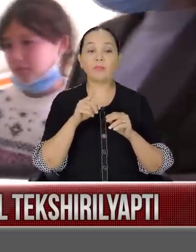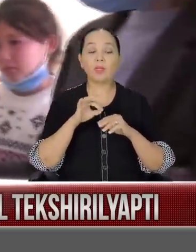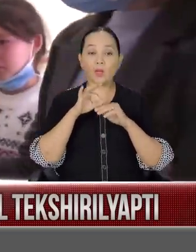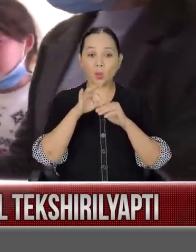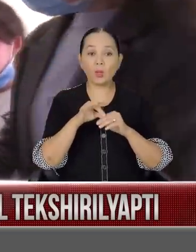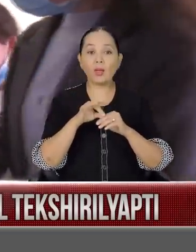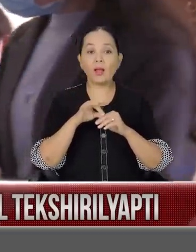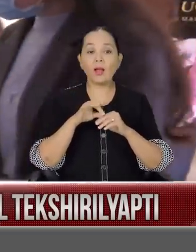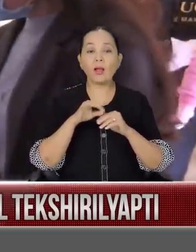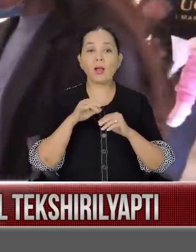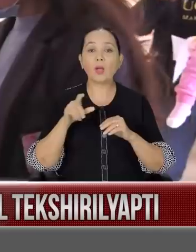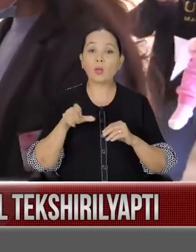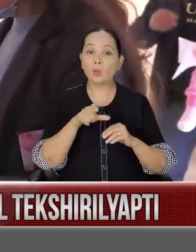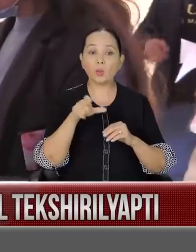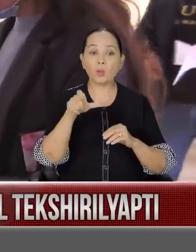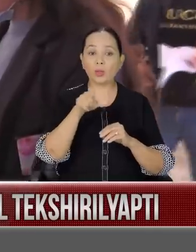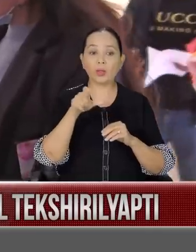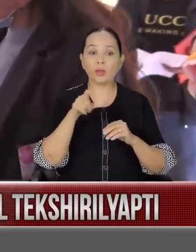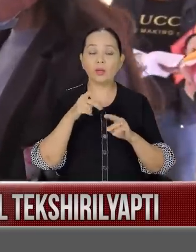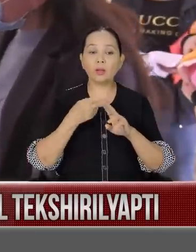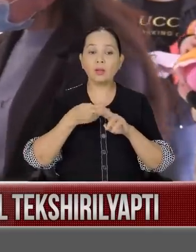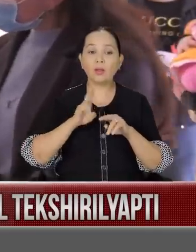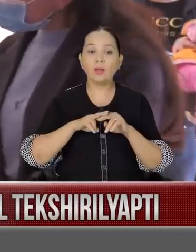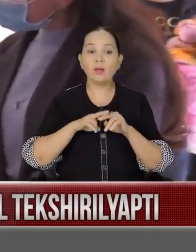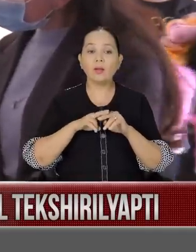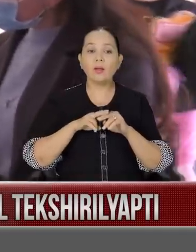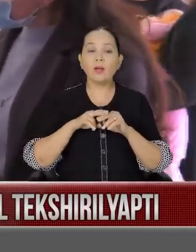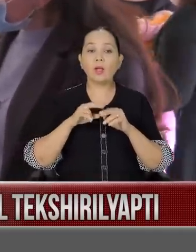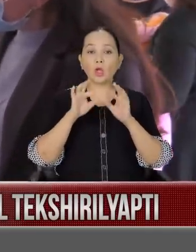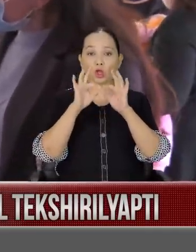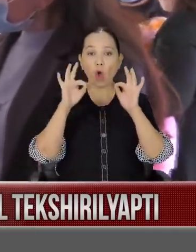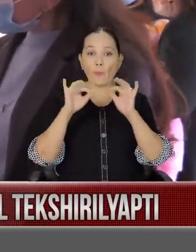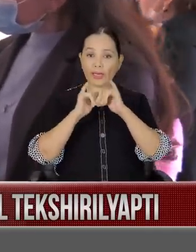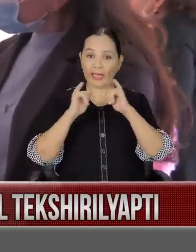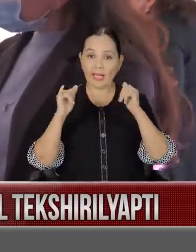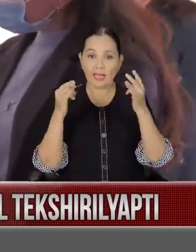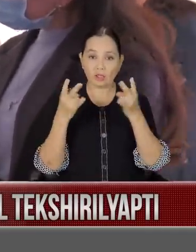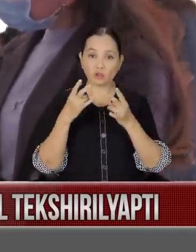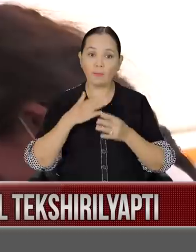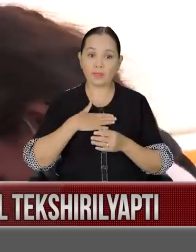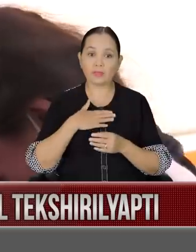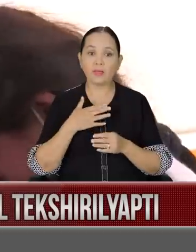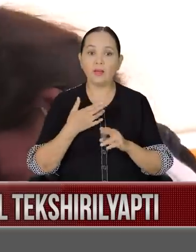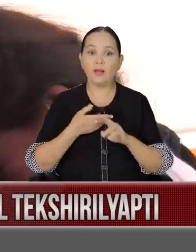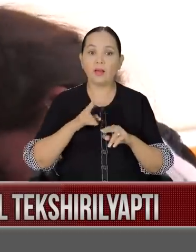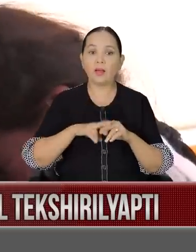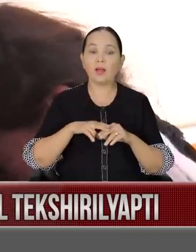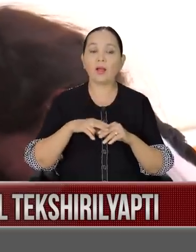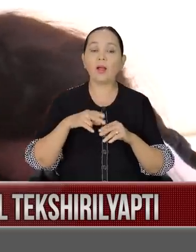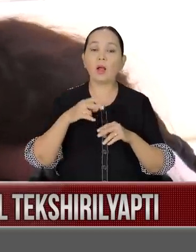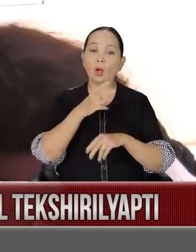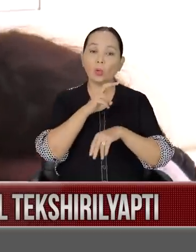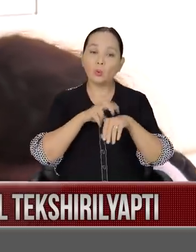Yetkizganman. Aşa balon yo'li bilan aşa nimasini qon aşa tomirini kengaytirish kerak ekan bizgina. Endi hozir og'ringa